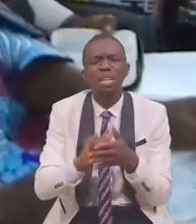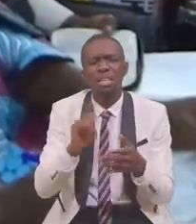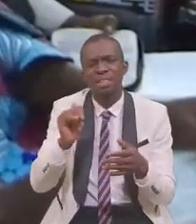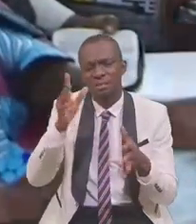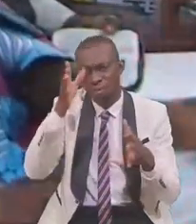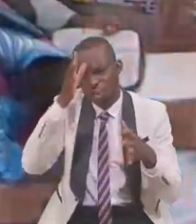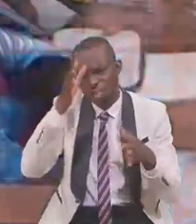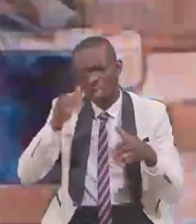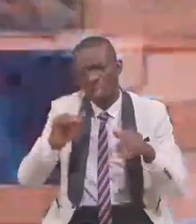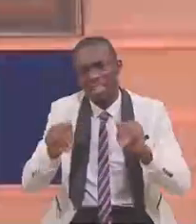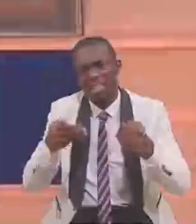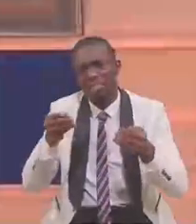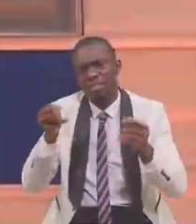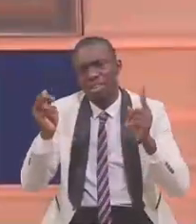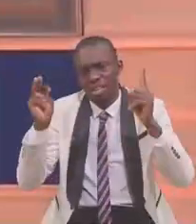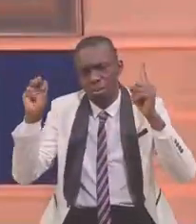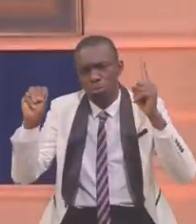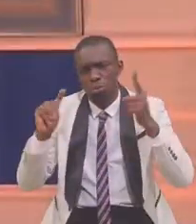envoyé faire?